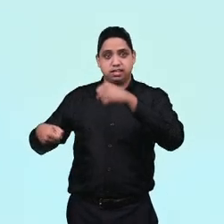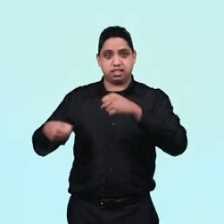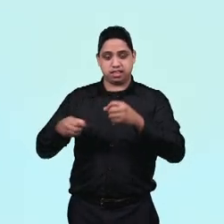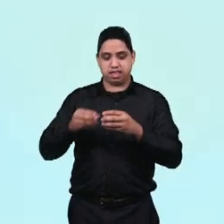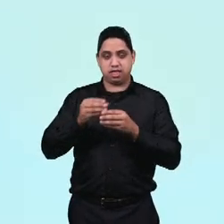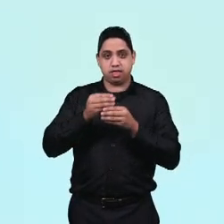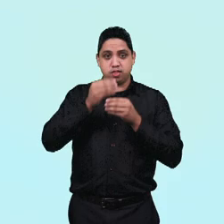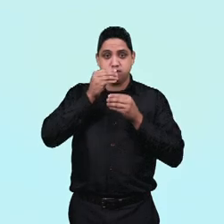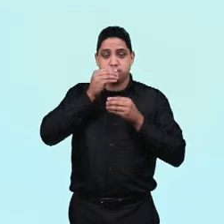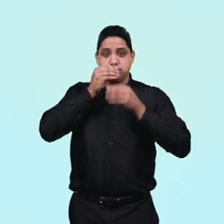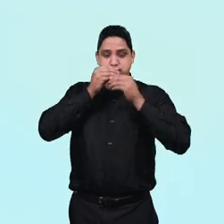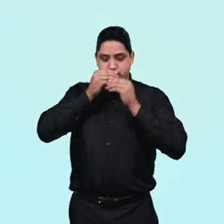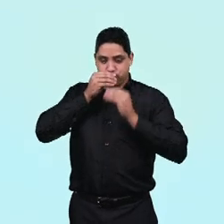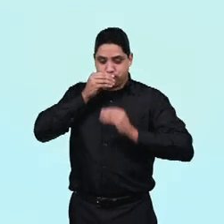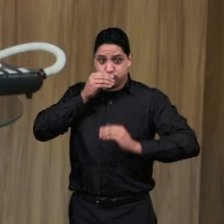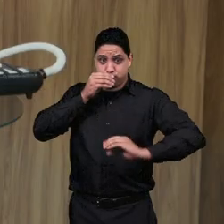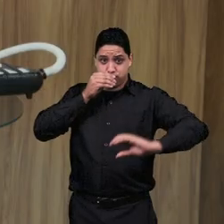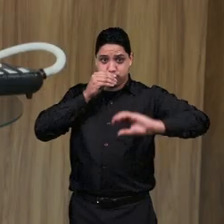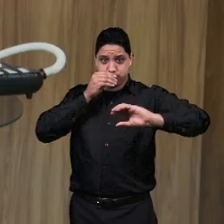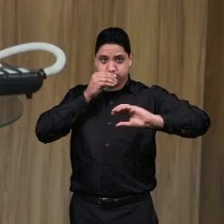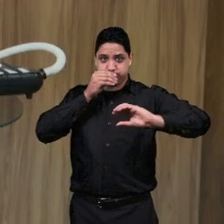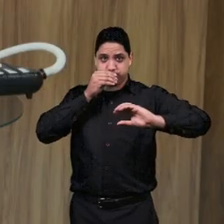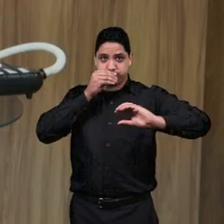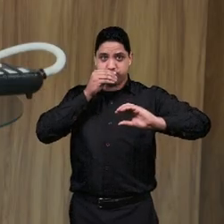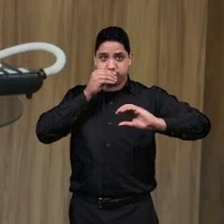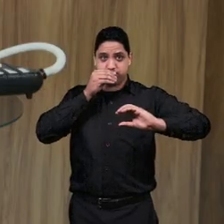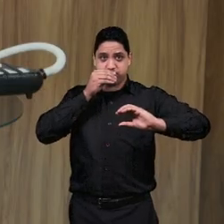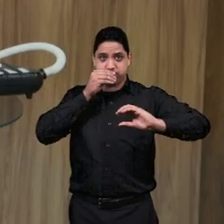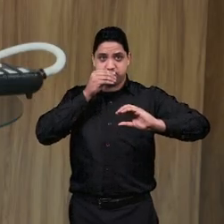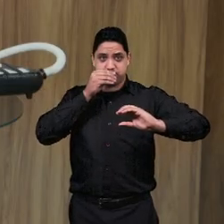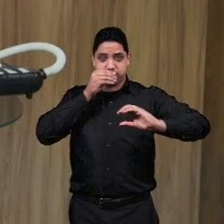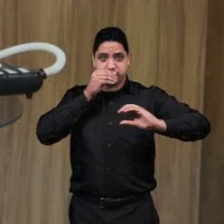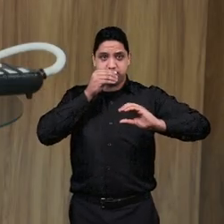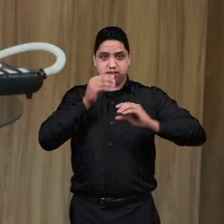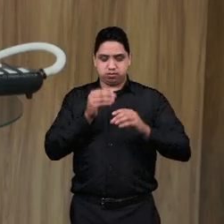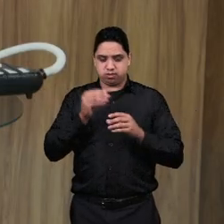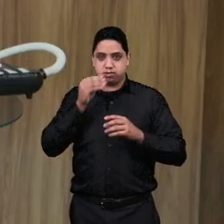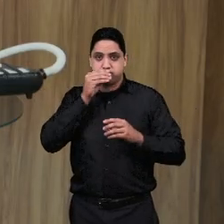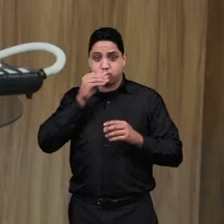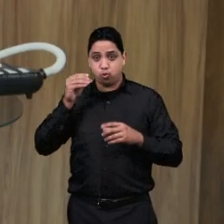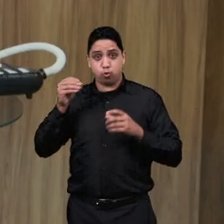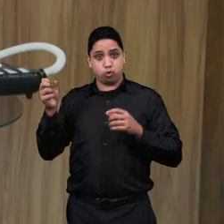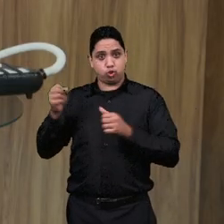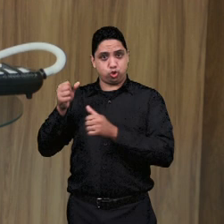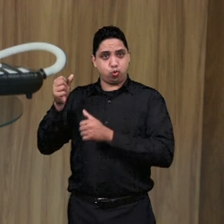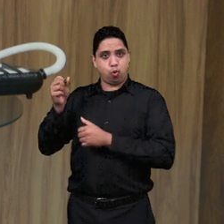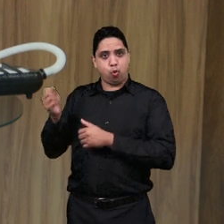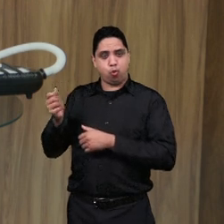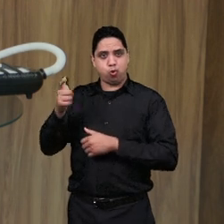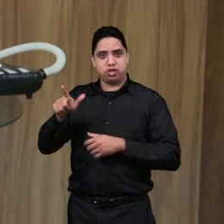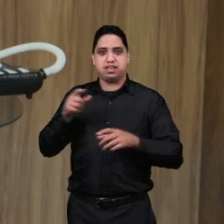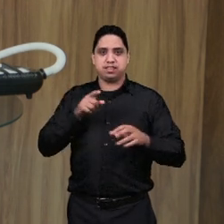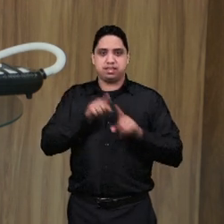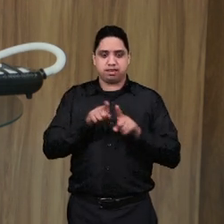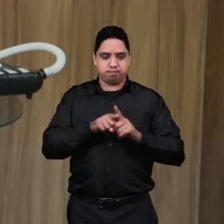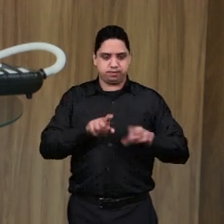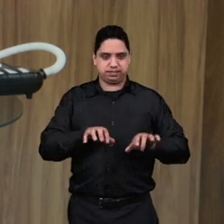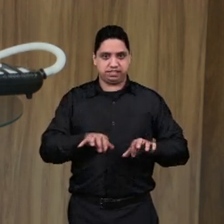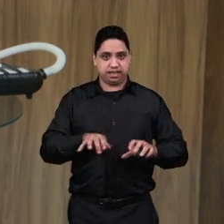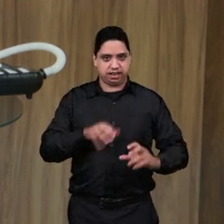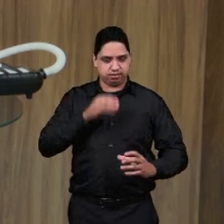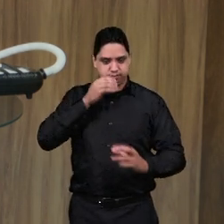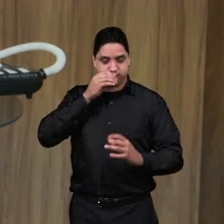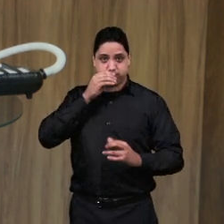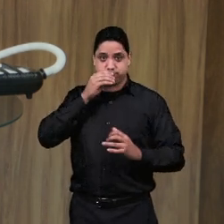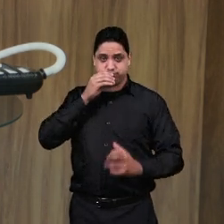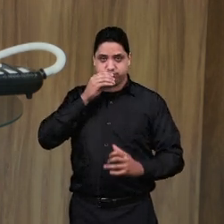long, flexible, un bec court et le clavier de l'escalette. Maintenant, nous allons apprendre la